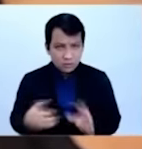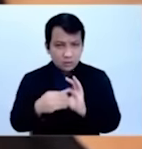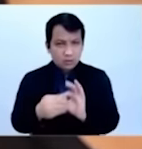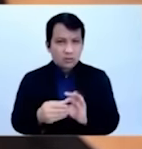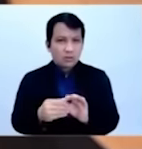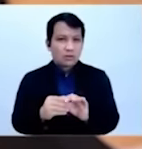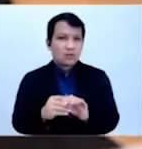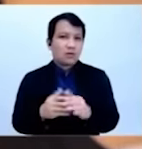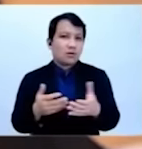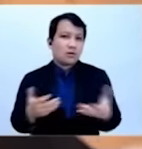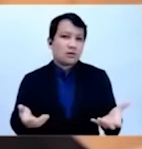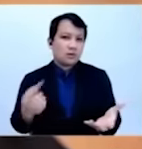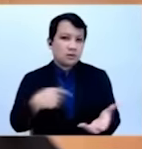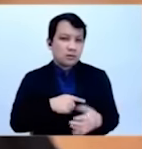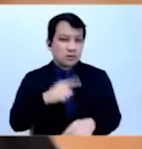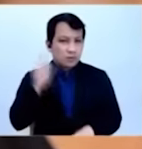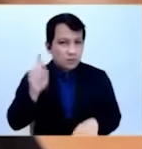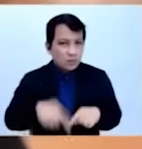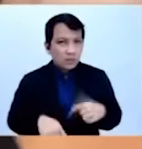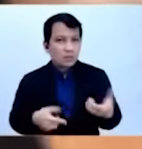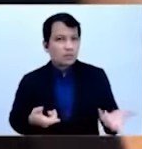Kaya lang